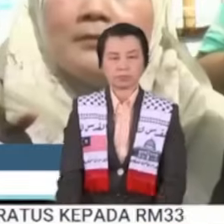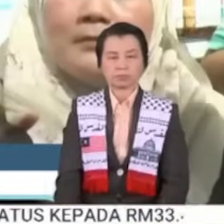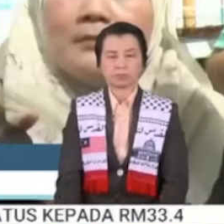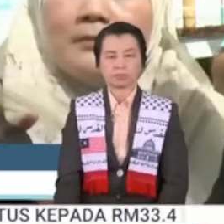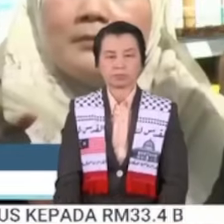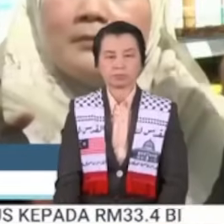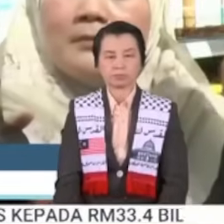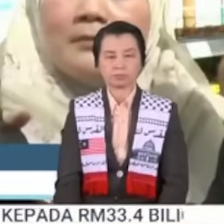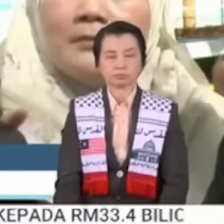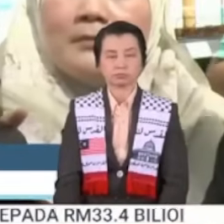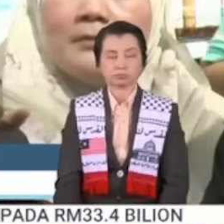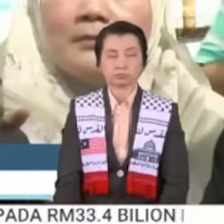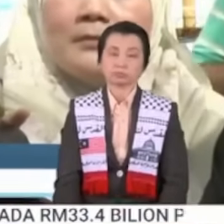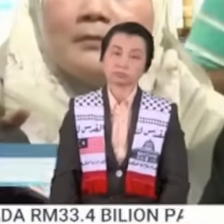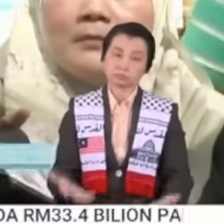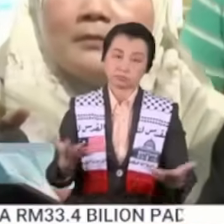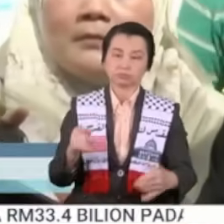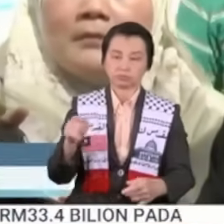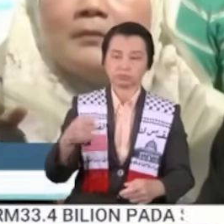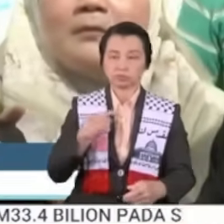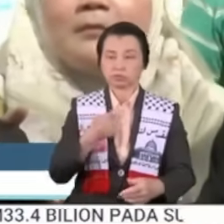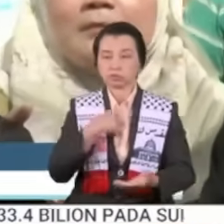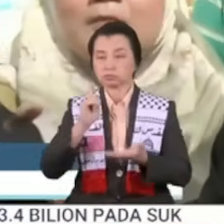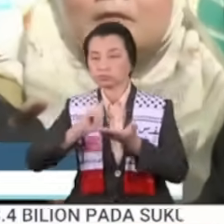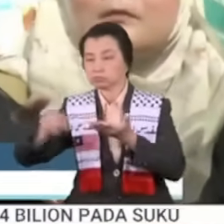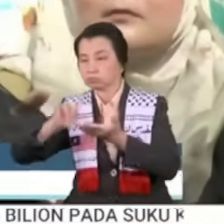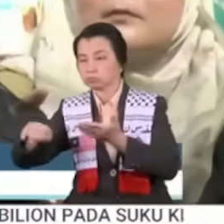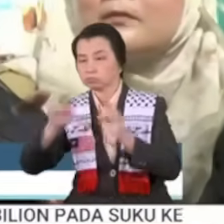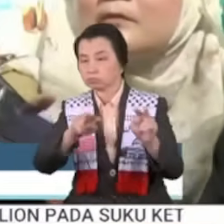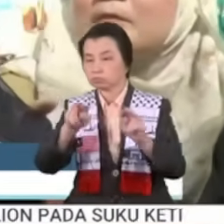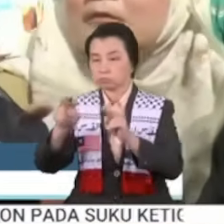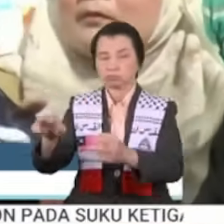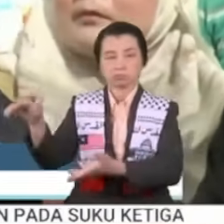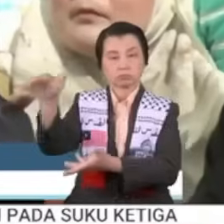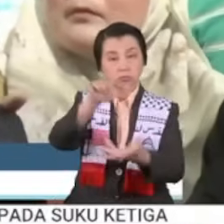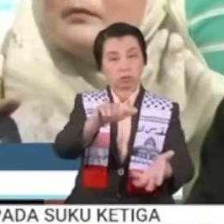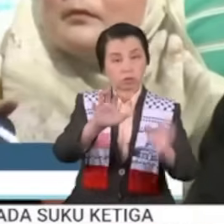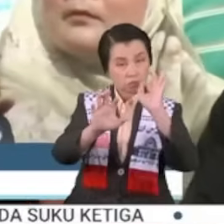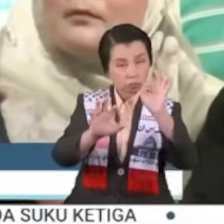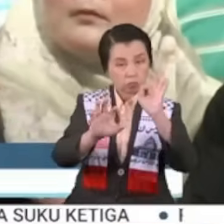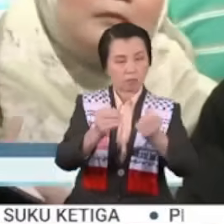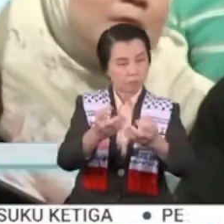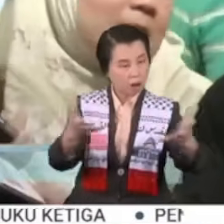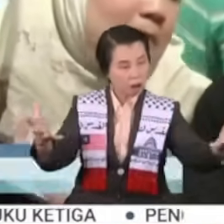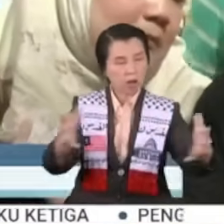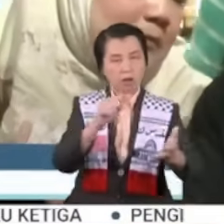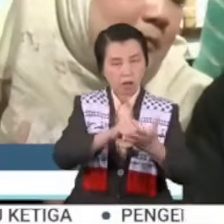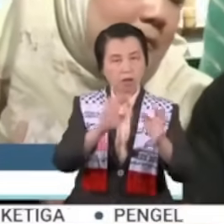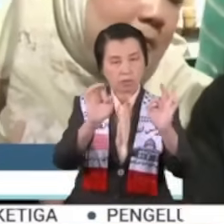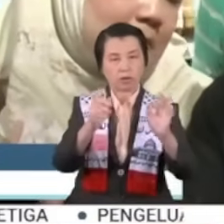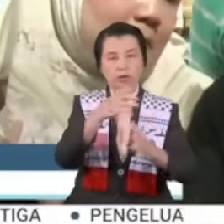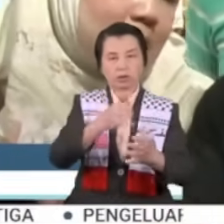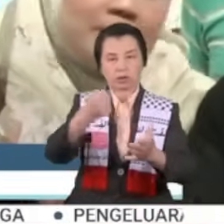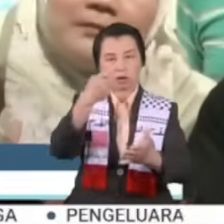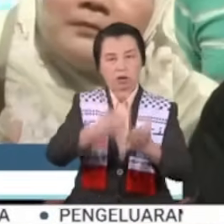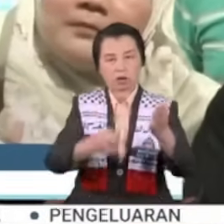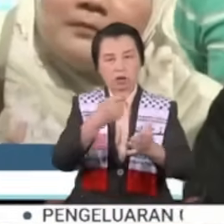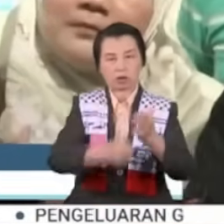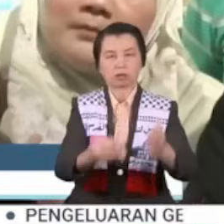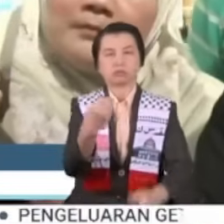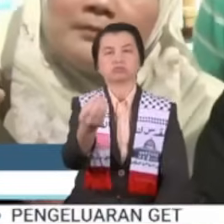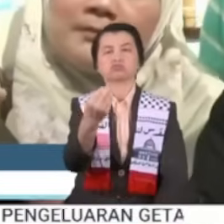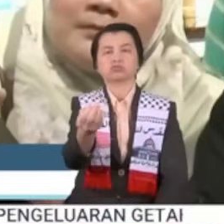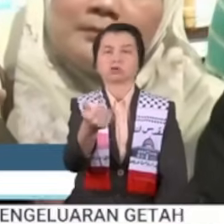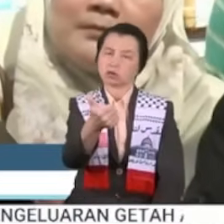munasabah ini bila kita semak bekalan mencukupi bekalan banyak dan harga yang daripada ladang pun murah